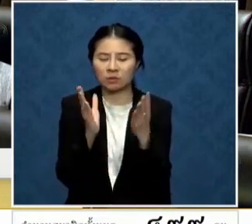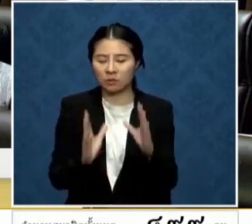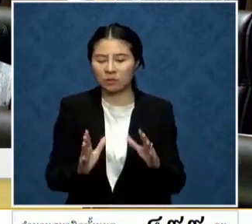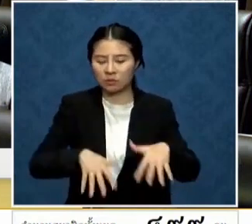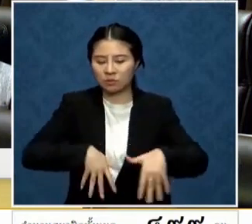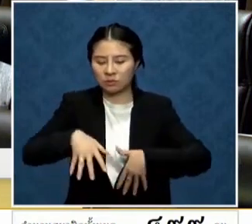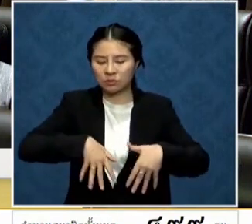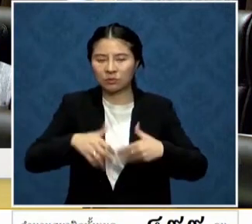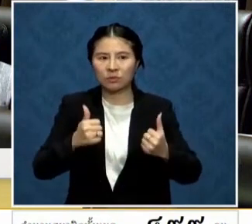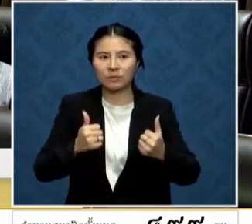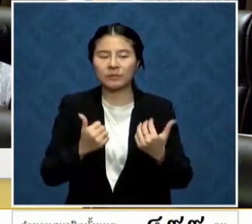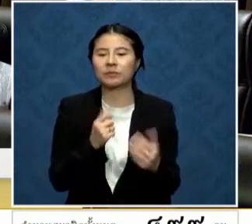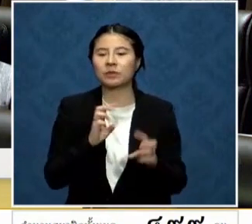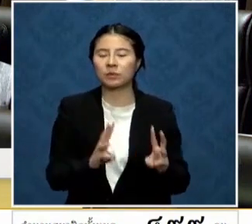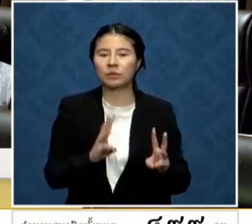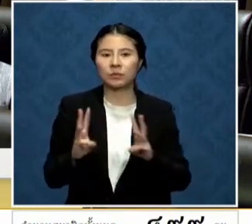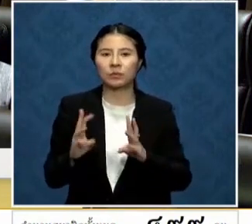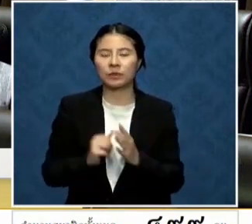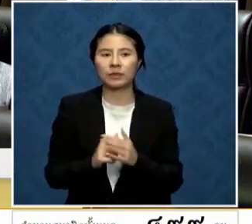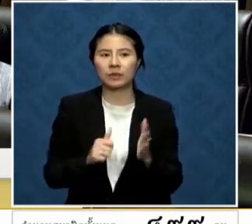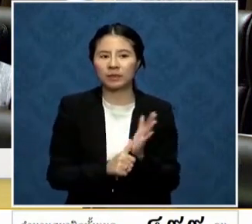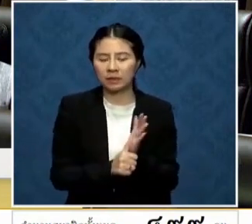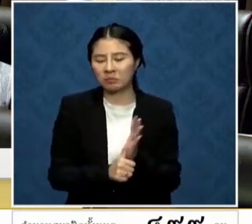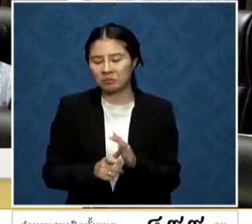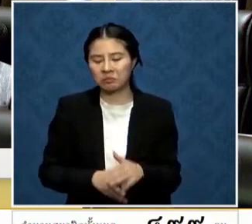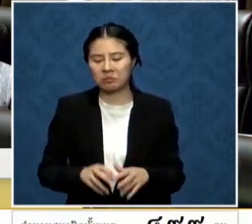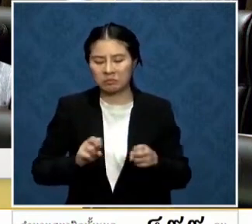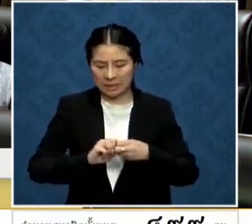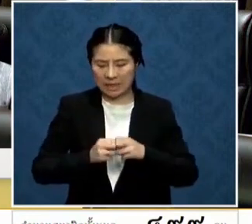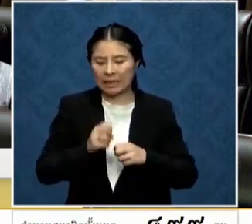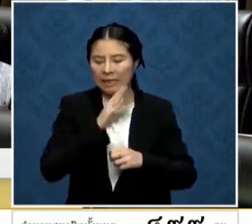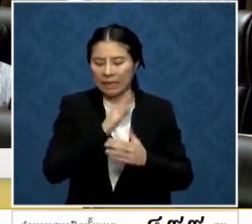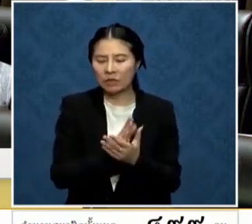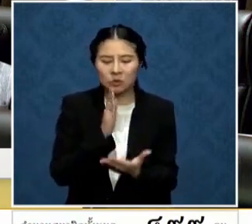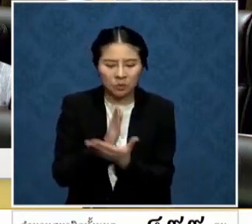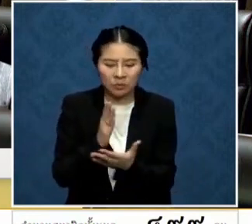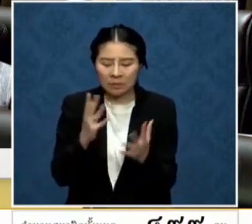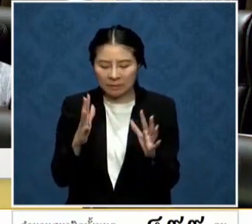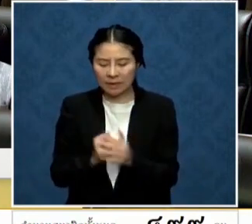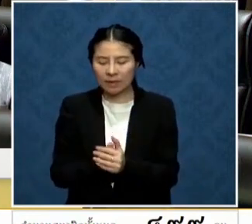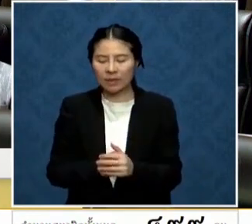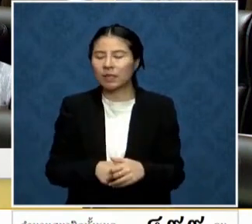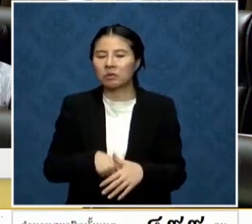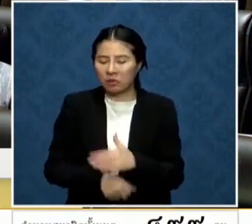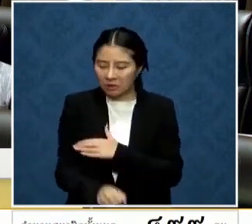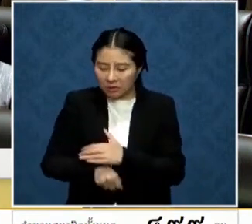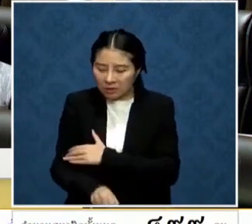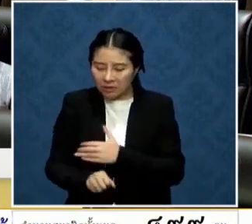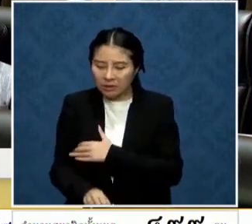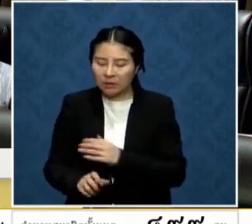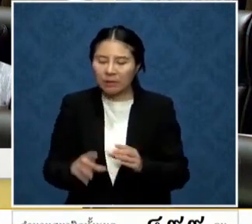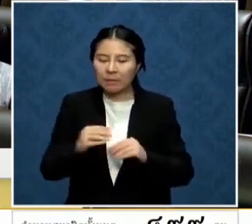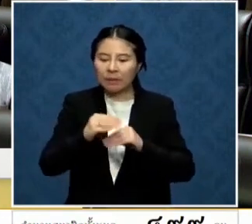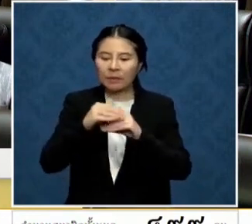ออกจริงๆแล้วเราอาจจะเจอปัญหานี้การขยายพันธุ์เพิ่มขึ้นต่างๆอีกมากมายจริงๆแล้ววิธีการแก้ปัญหาถ้าเกิดเรื่องแก้